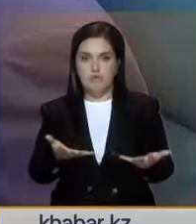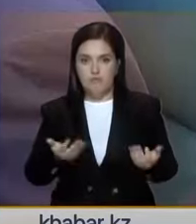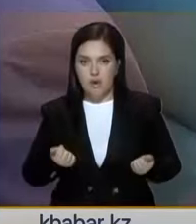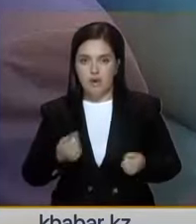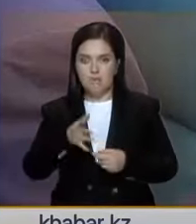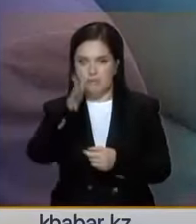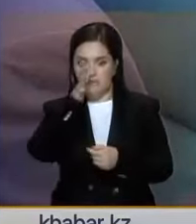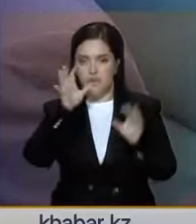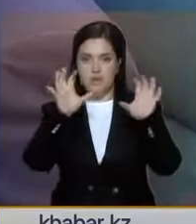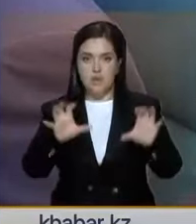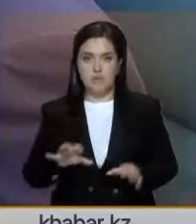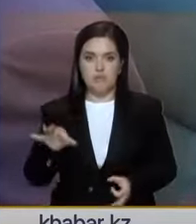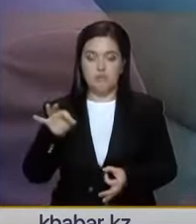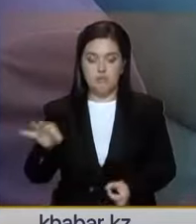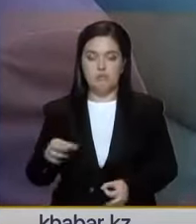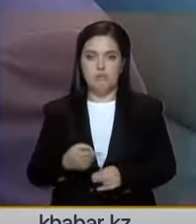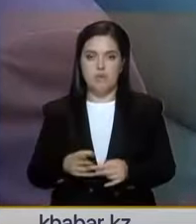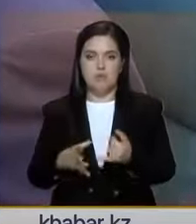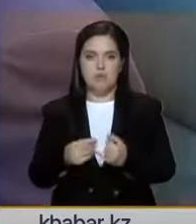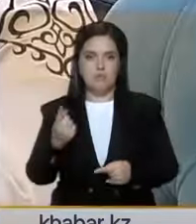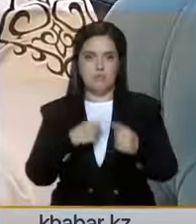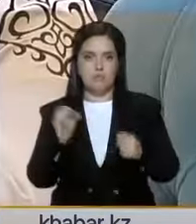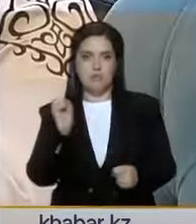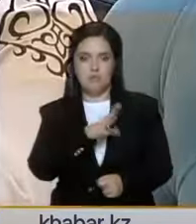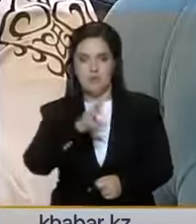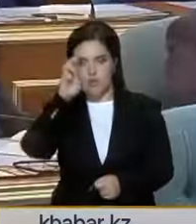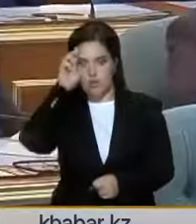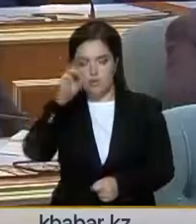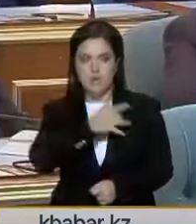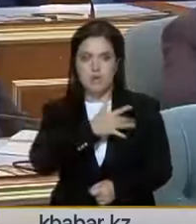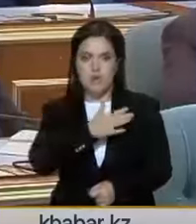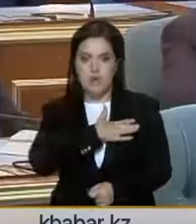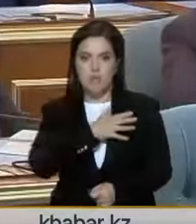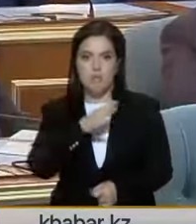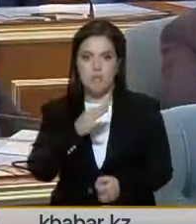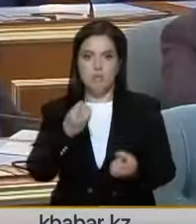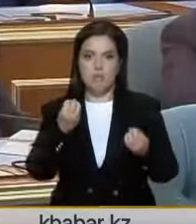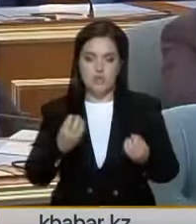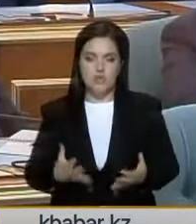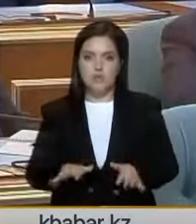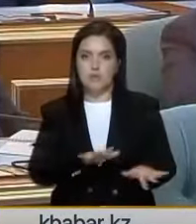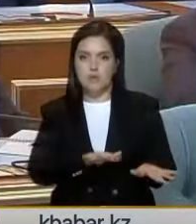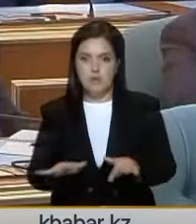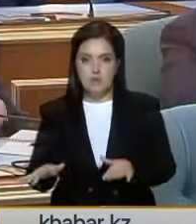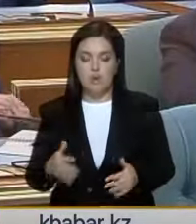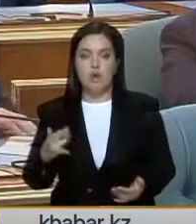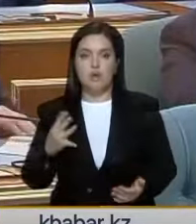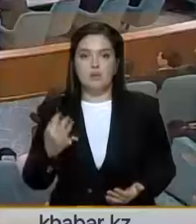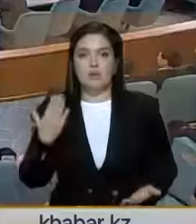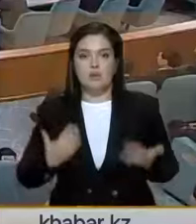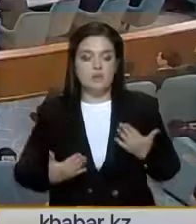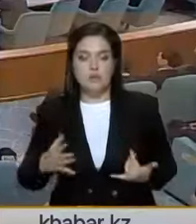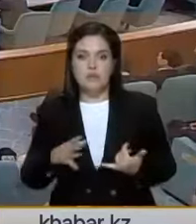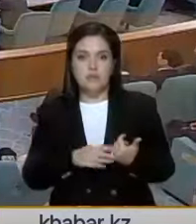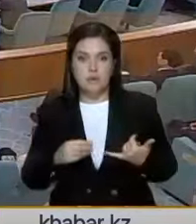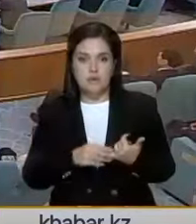не используют, то эта земля должна быть возвращена государству. Причем по упрощенной процедуре. Но если